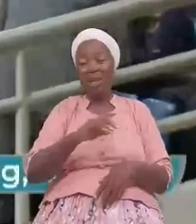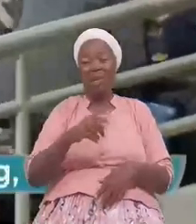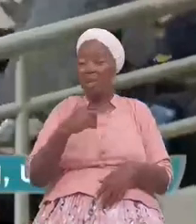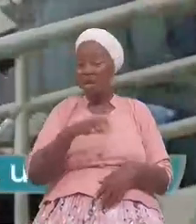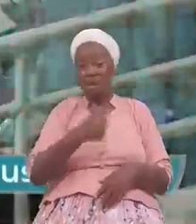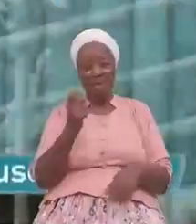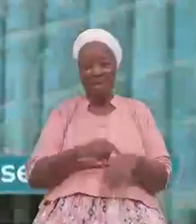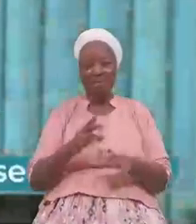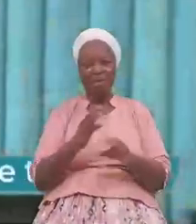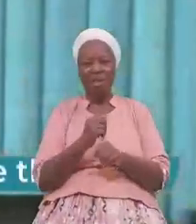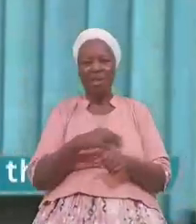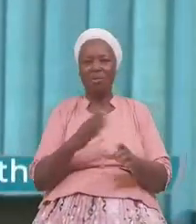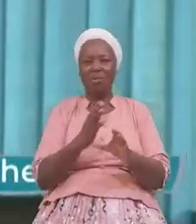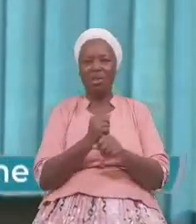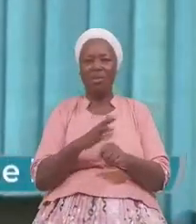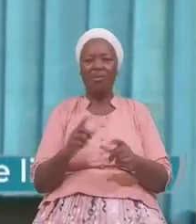bénédiction.